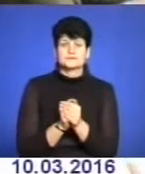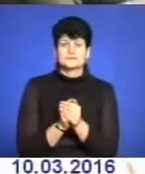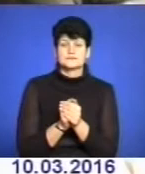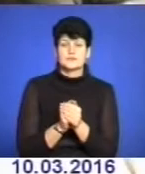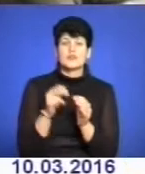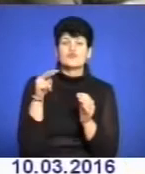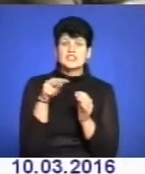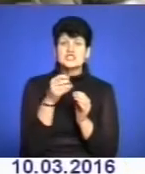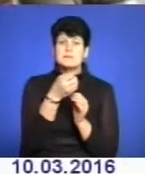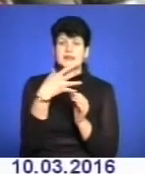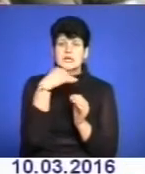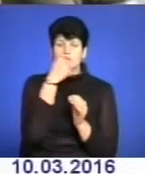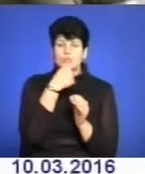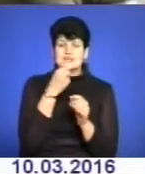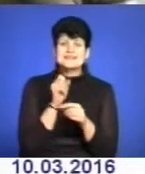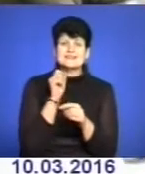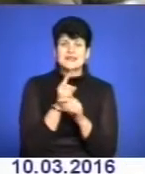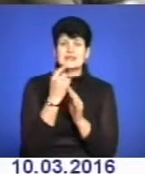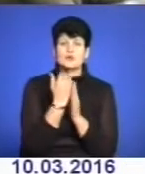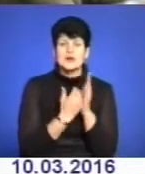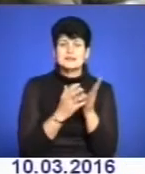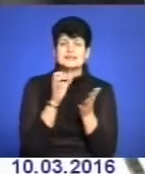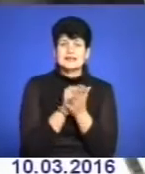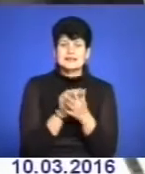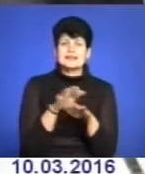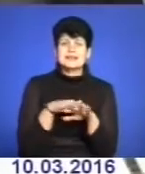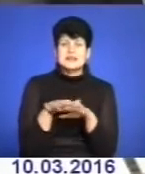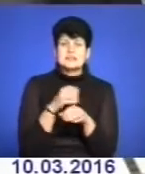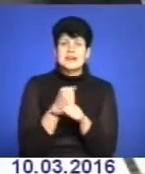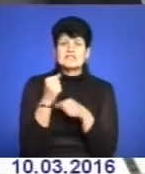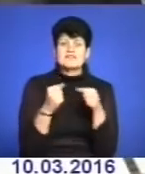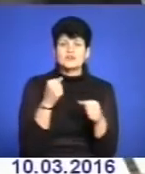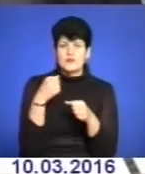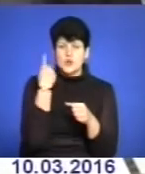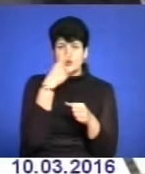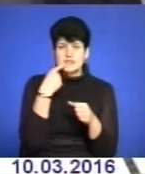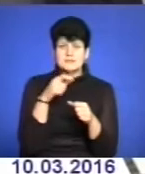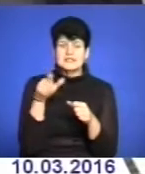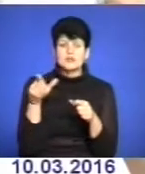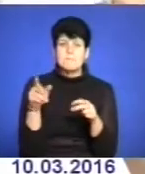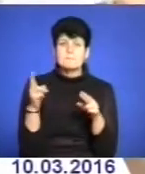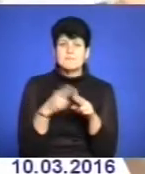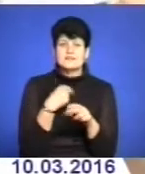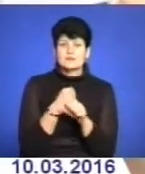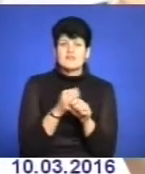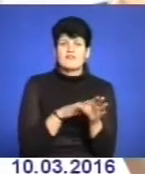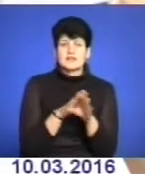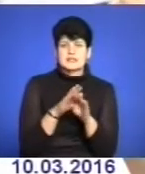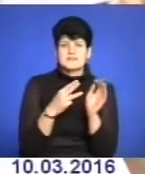У 2015 році завдання програми зайнятості населення з працевлаштування осіб із статусом безробітного виконали лише